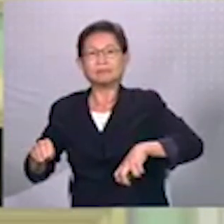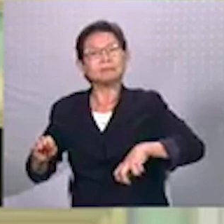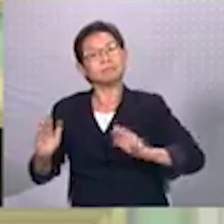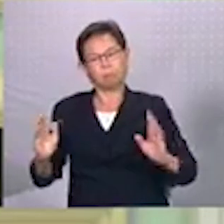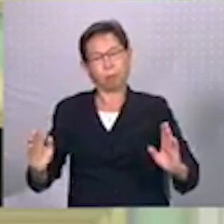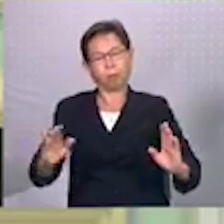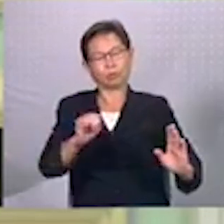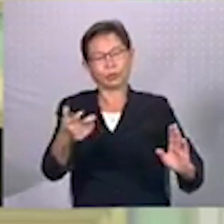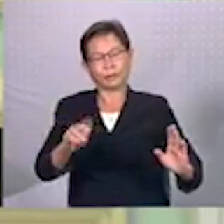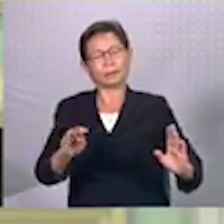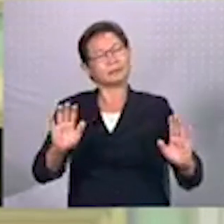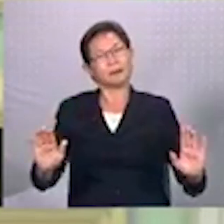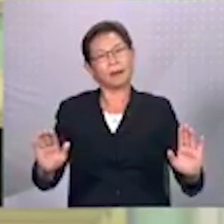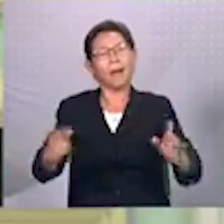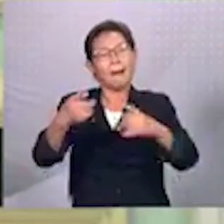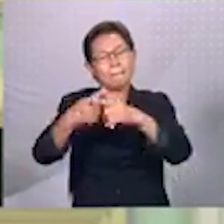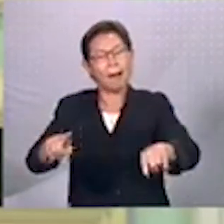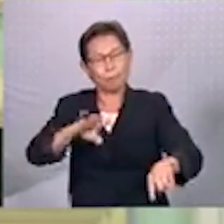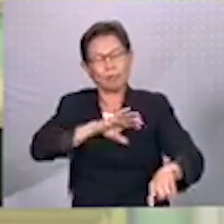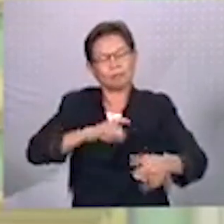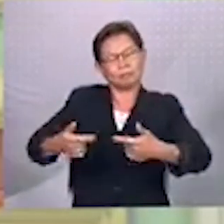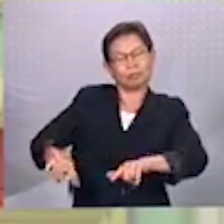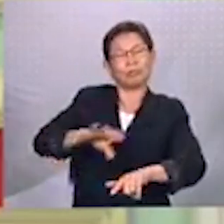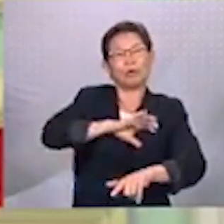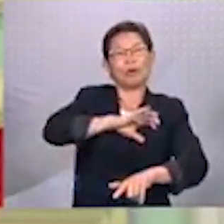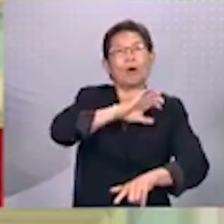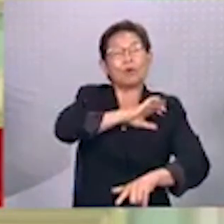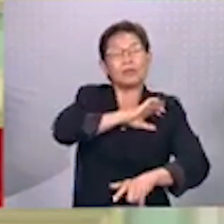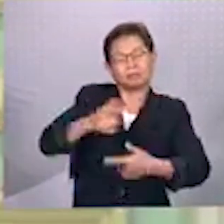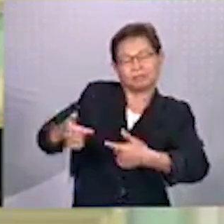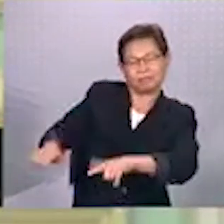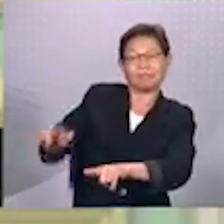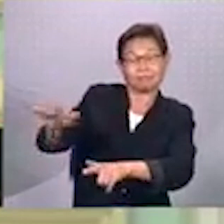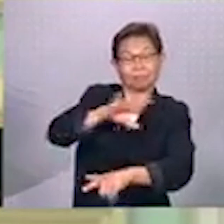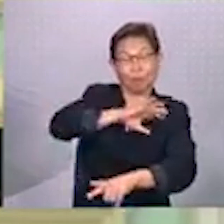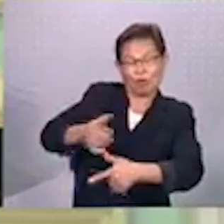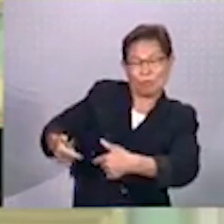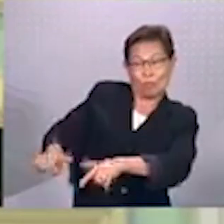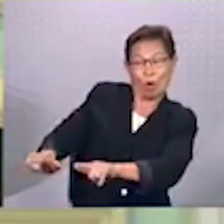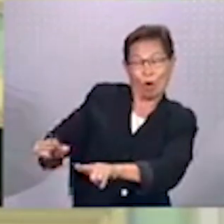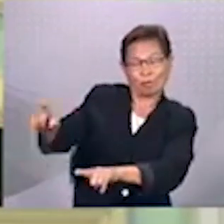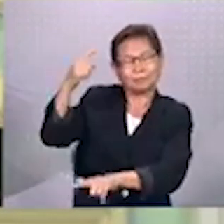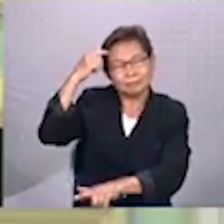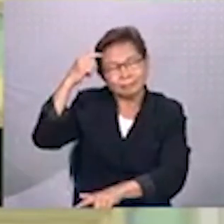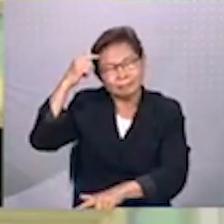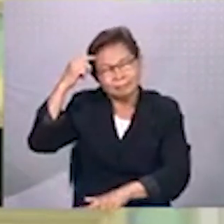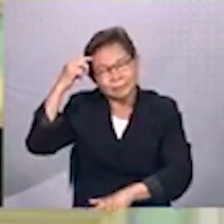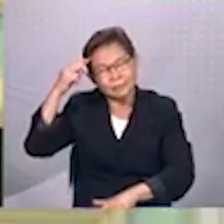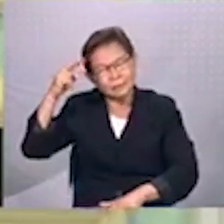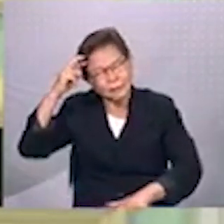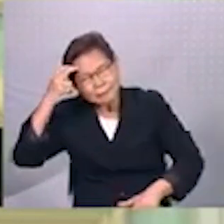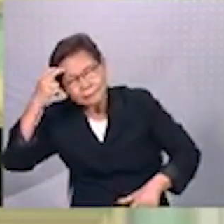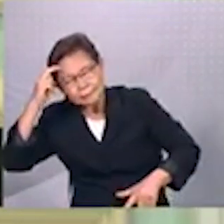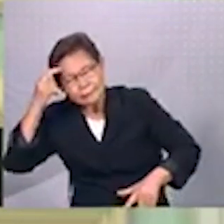bagaimanapun, pihak polis diberikan budi bicara di dalam setiap kes yang berbeza. Sebagai